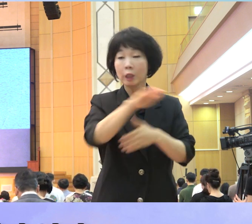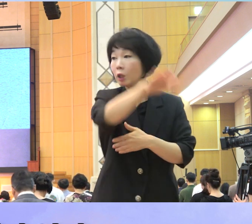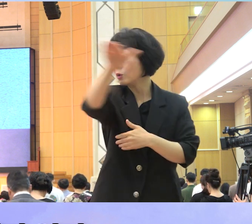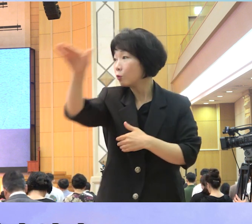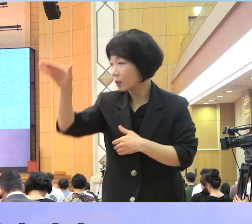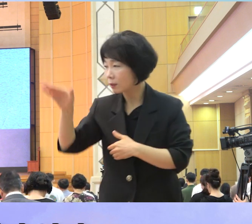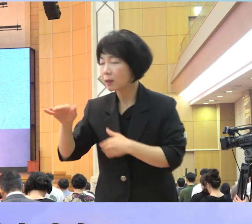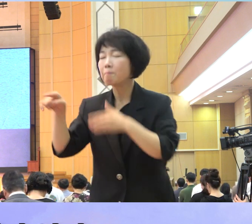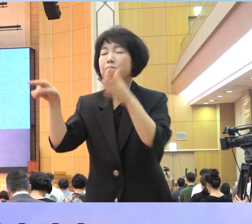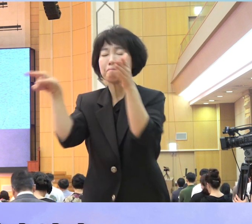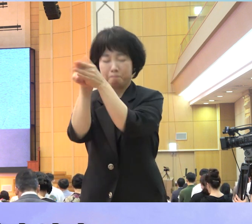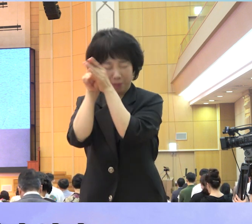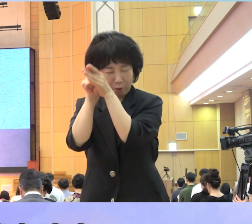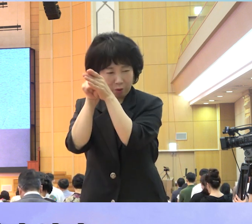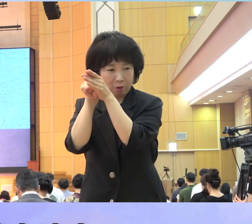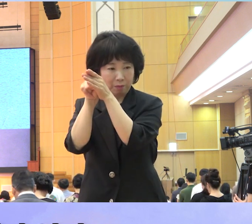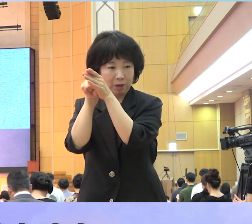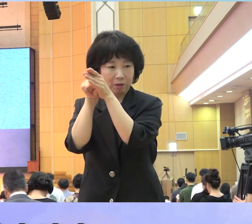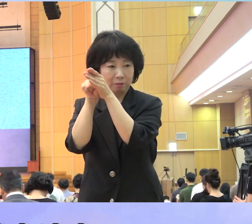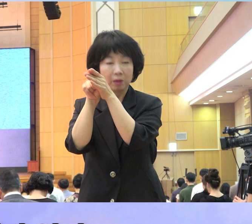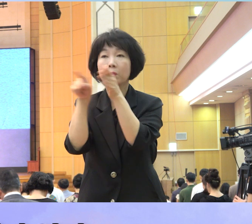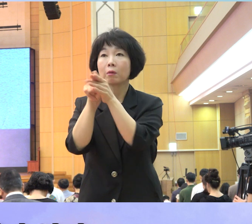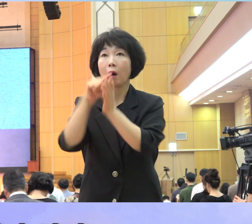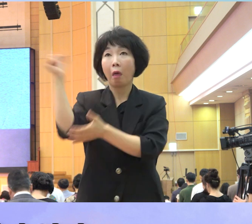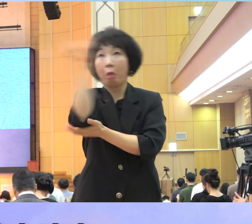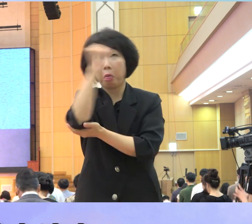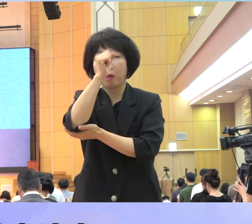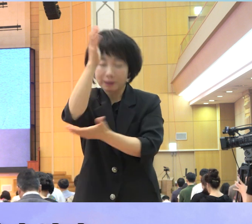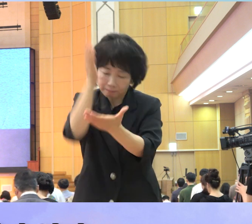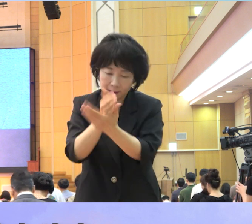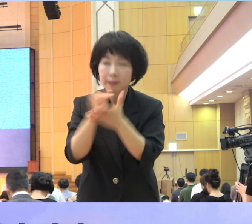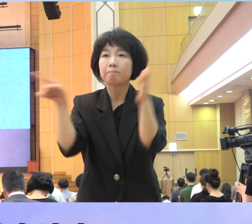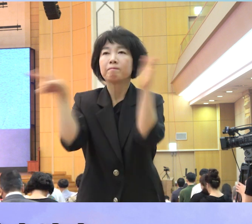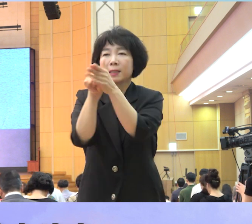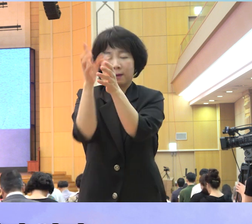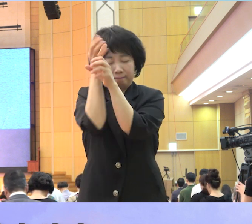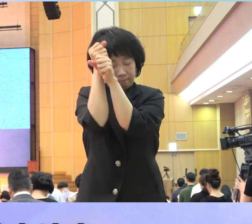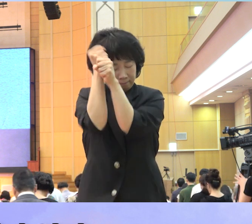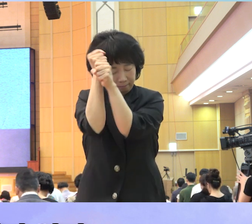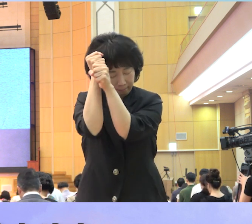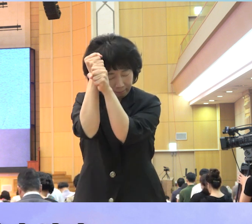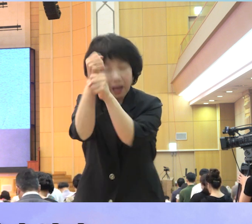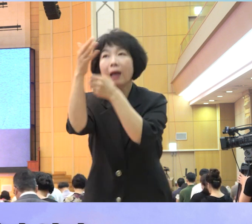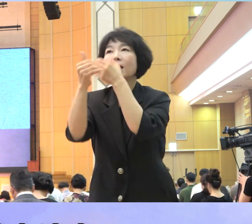우리는 믿고 흔들리지 않고 의지합니다.